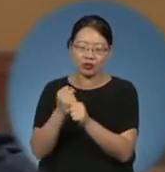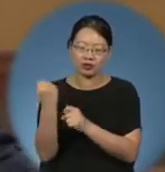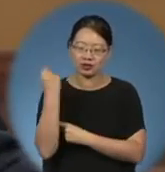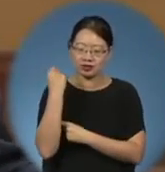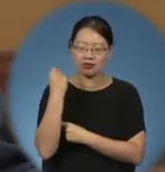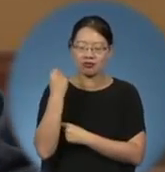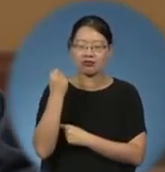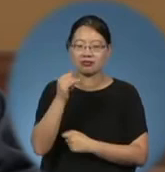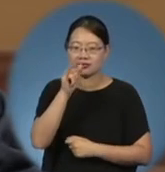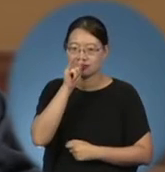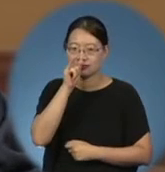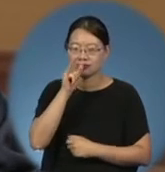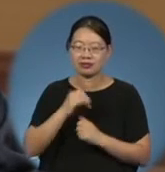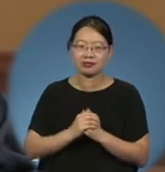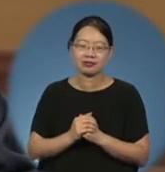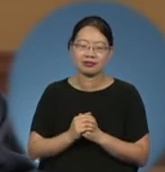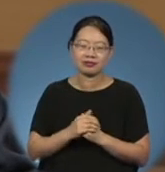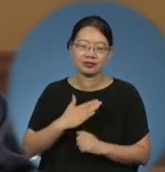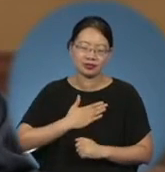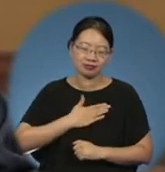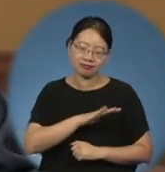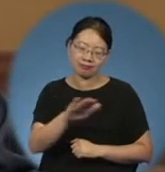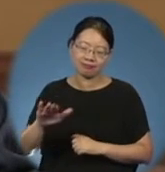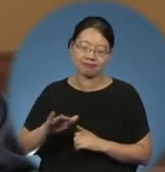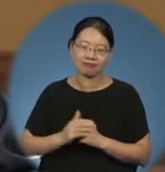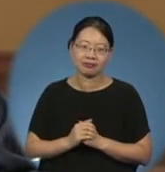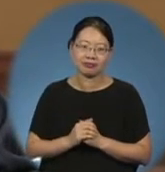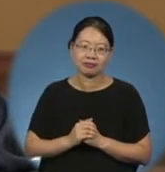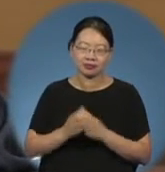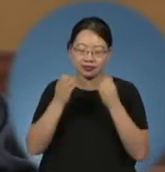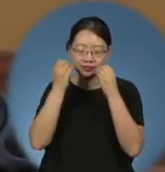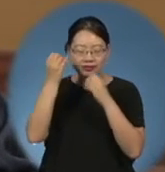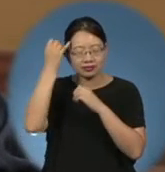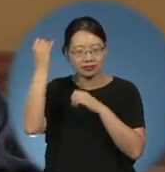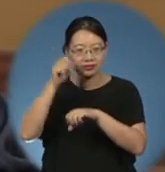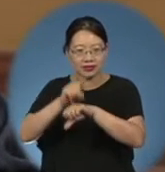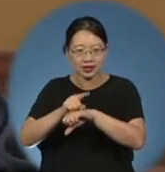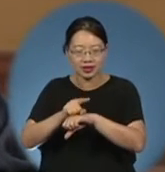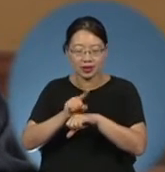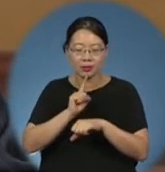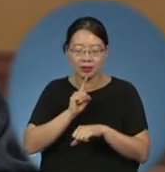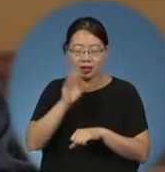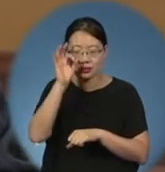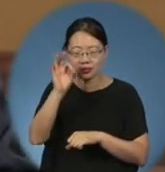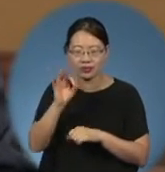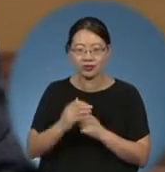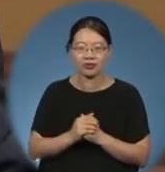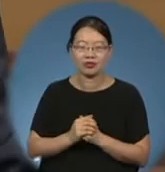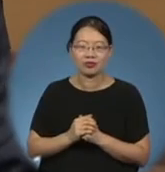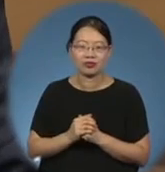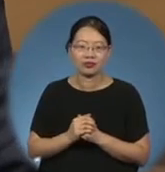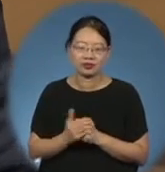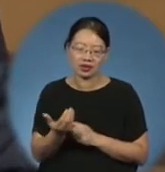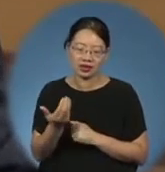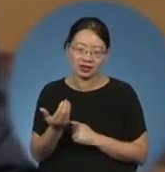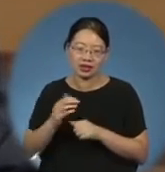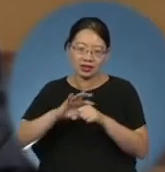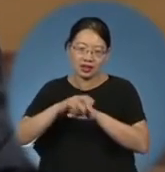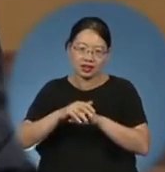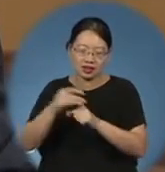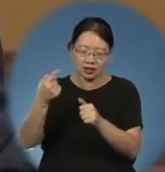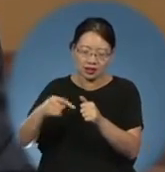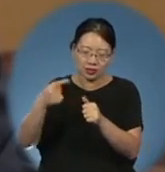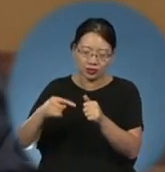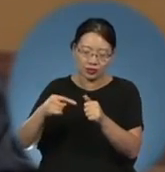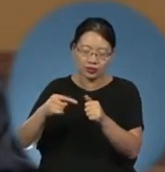어 그러나 이제 저희가 그 창의성 이라 하는 것은 또 그 아까 세계가 교육